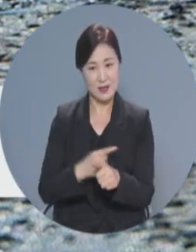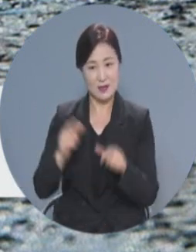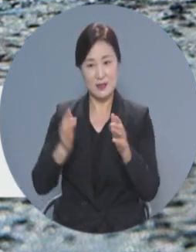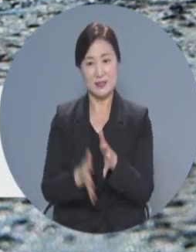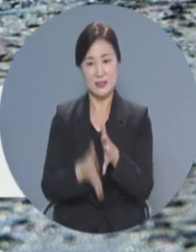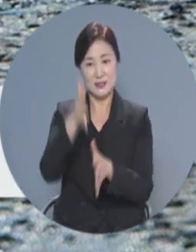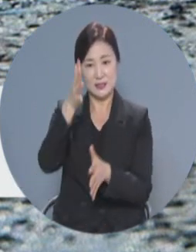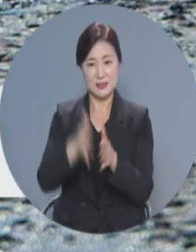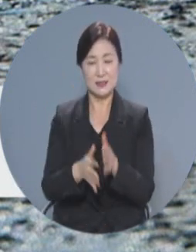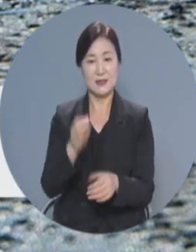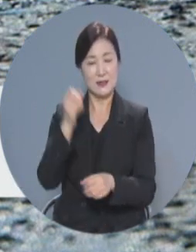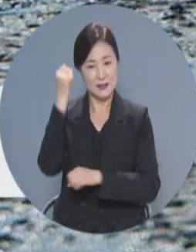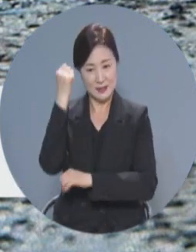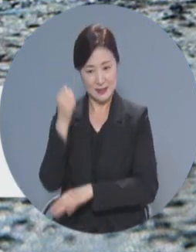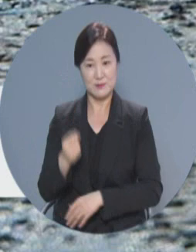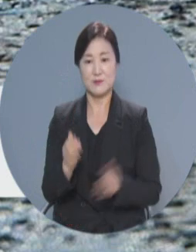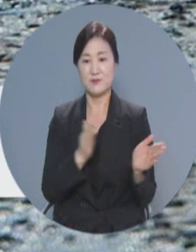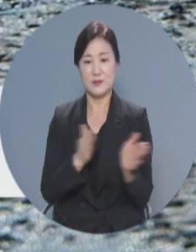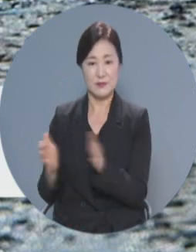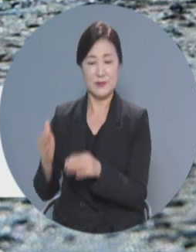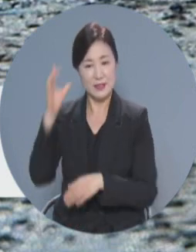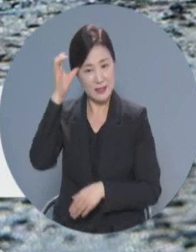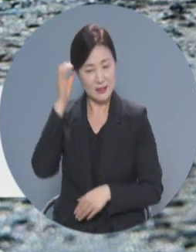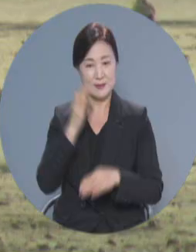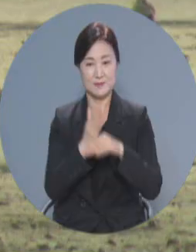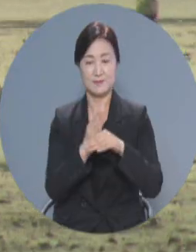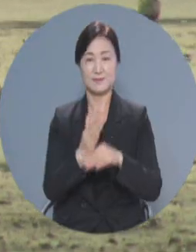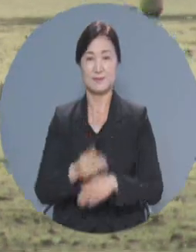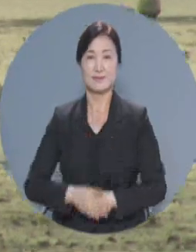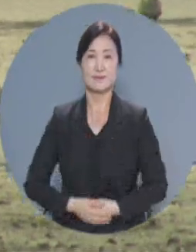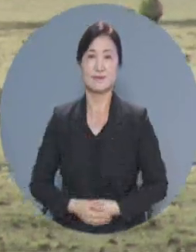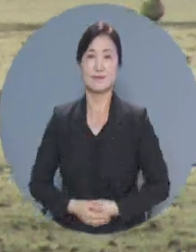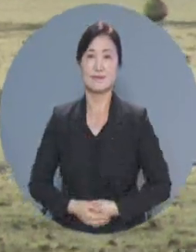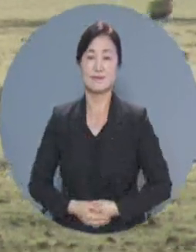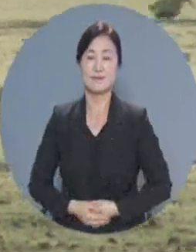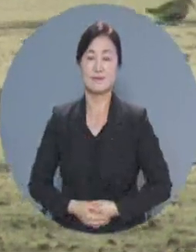있습니다. 양정은 기자가 취재했습니다.